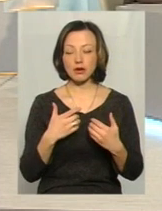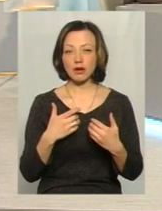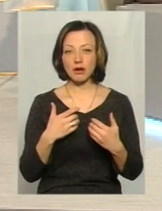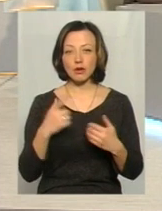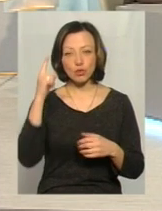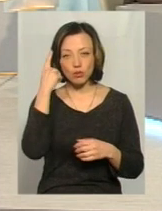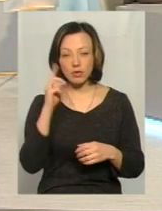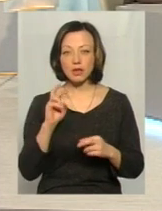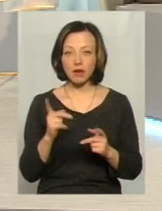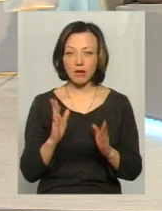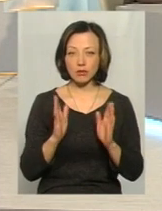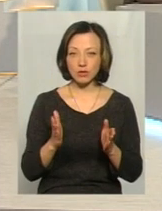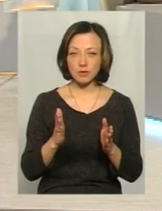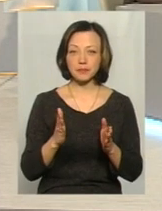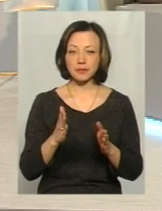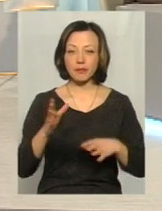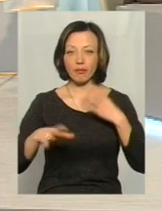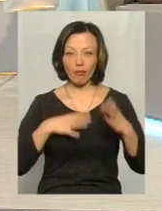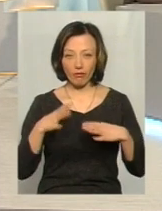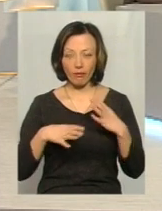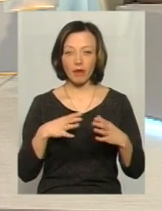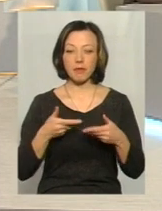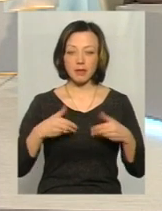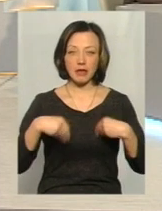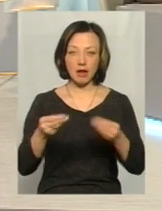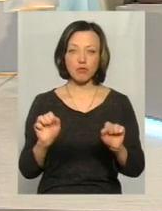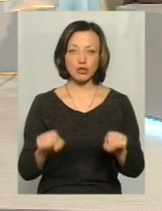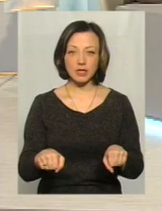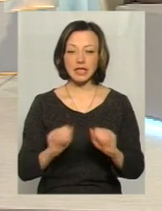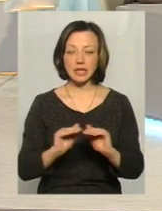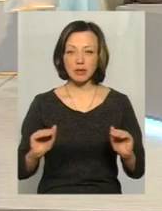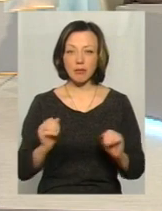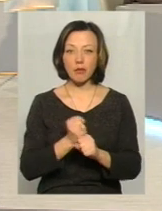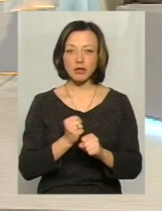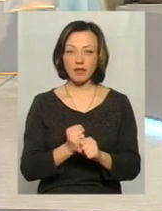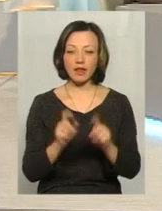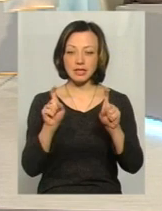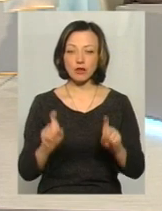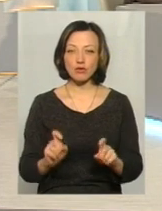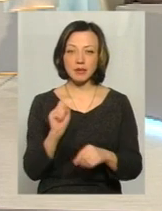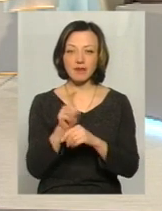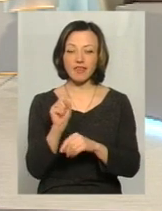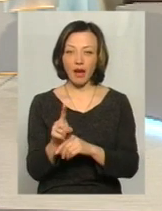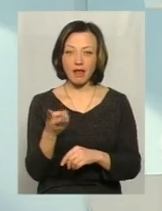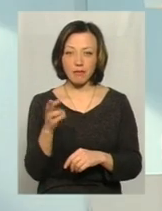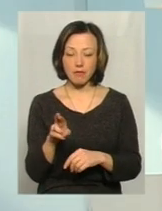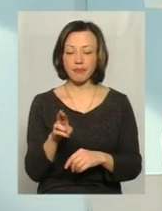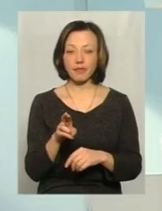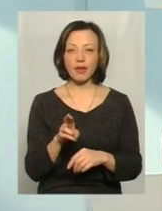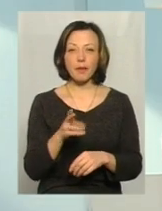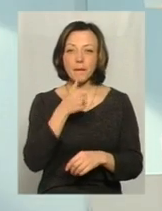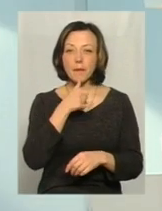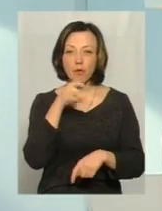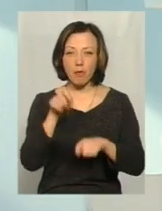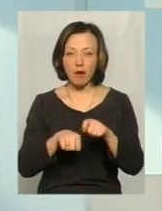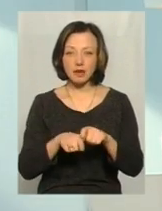переживають, діти проходять тренінг. Ми даємо можливість дітям попрацювати з тестовими завданнями під час апробації.